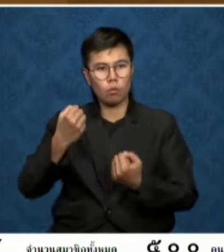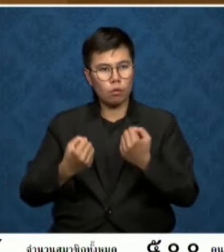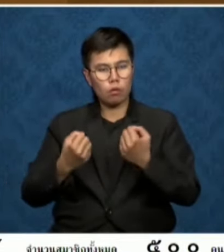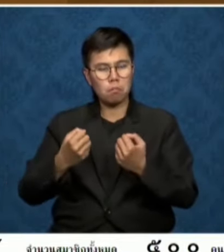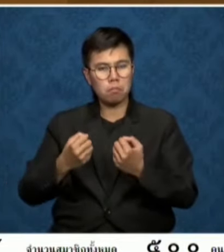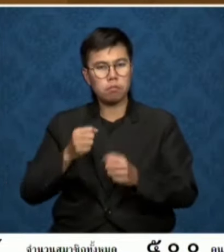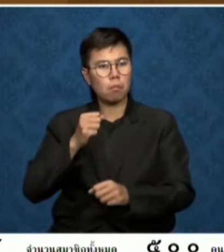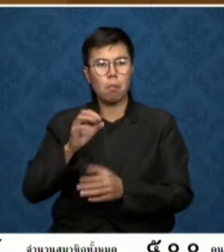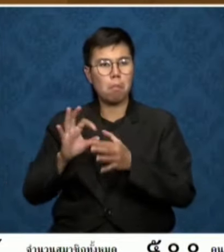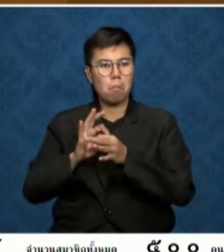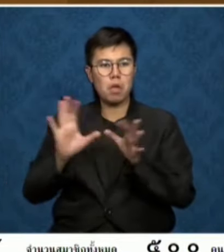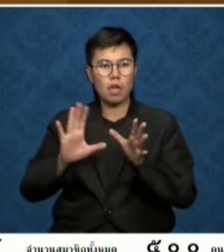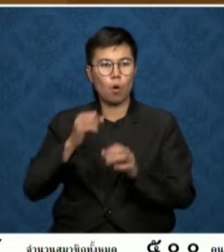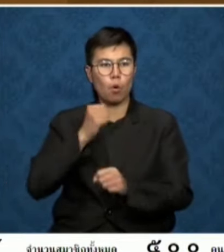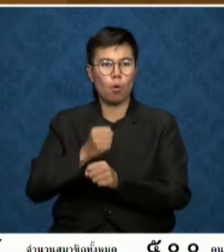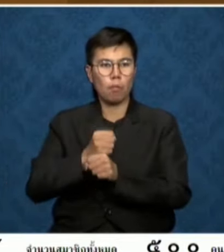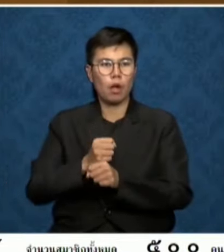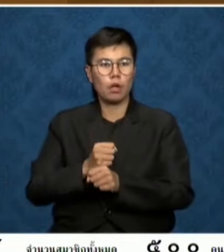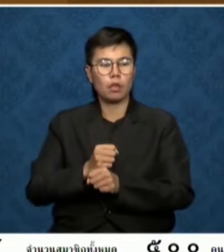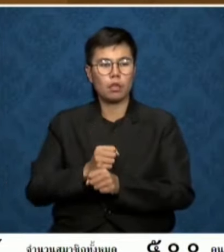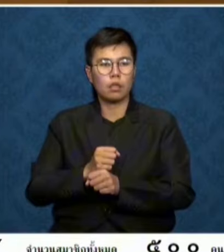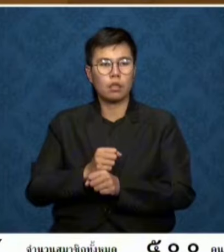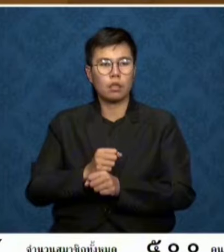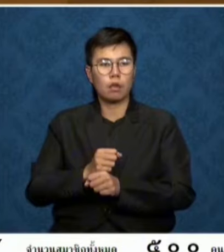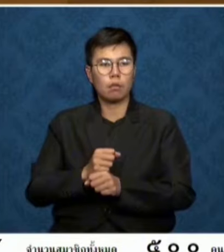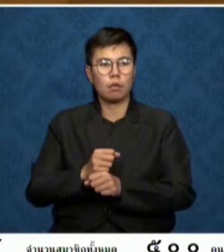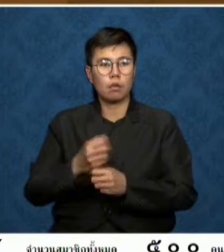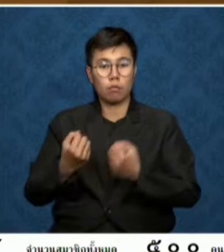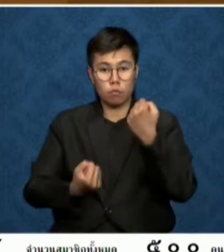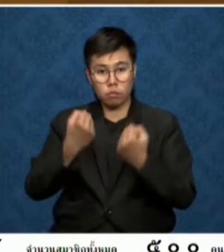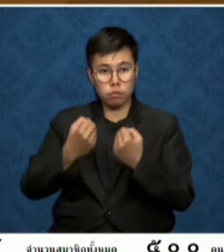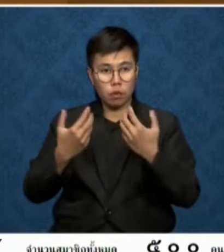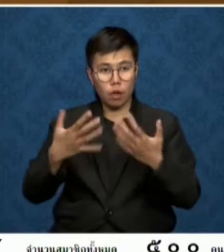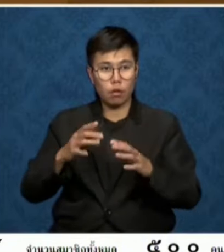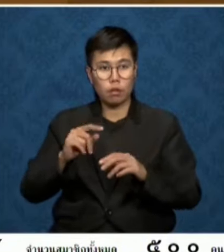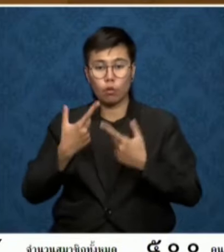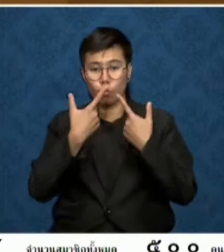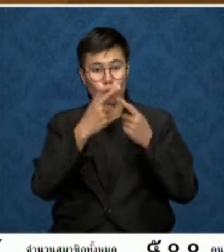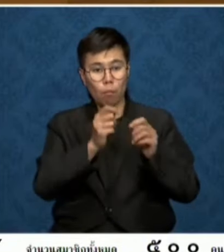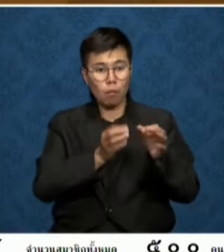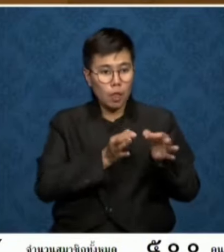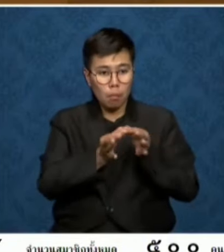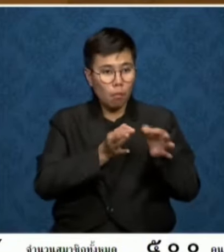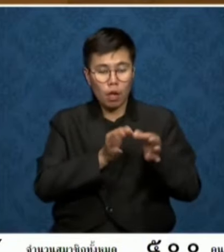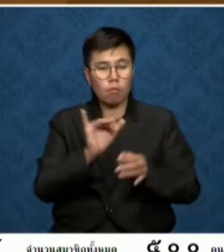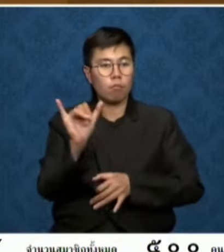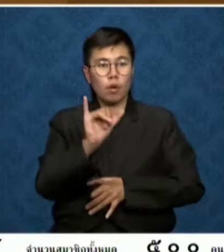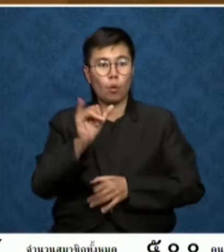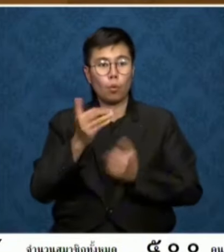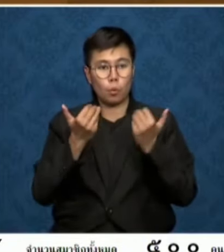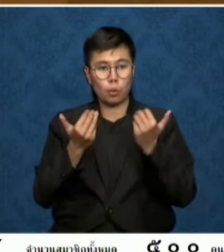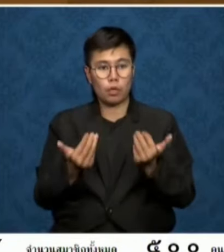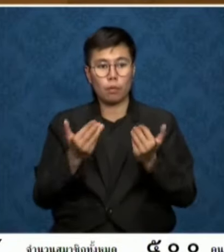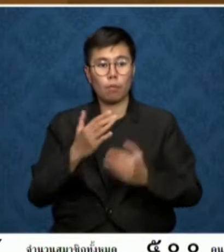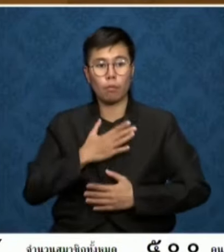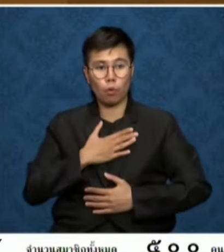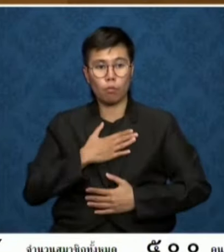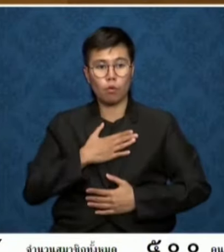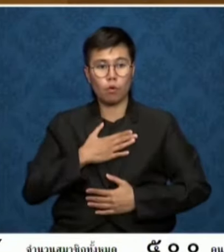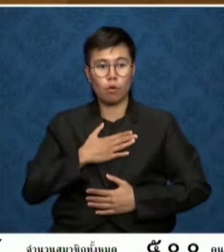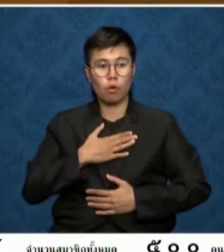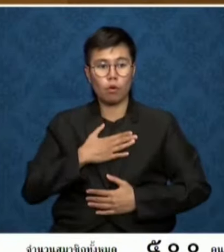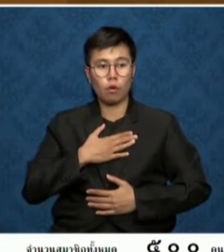งานเมื่อมีการใช้แล้วไม่ควบคุมแล้วยังไม่ตอบชี้แจงมาวันนี้ผมก็ต้องขอทัก